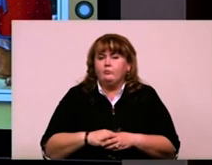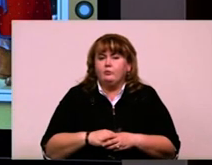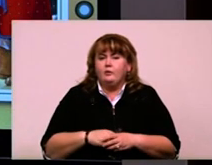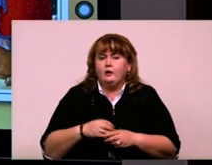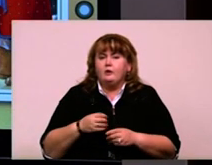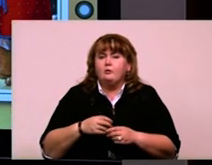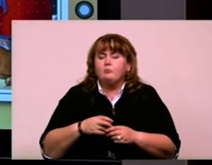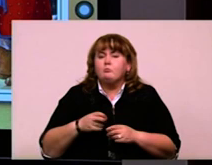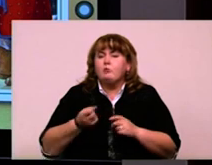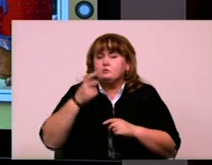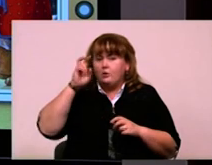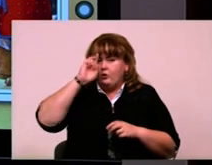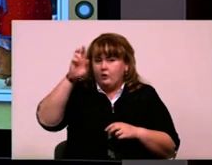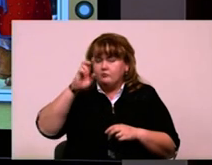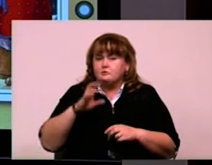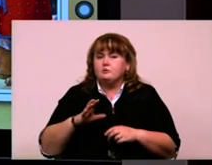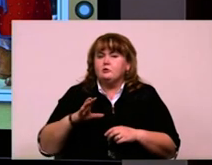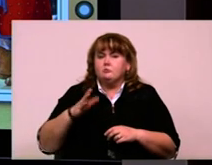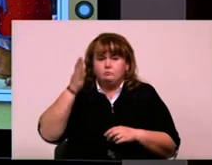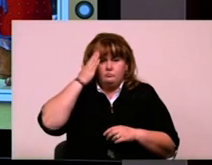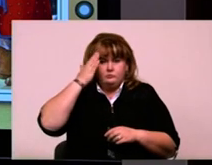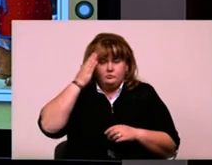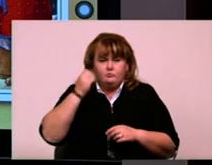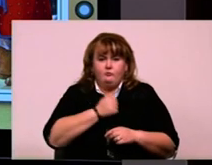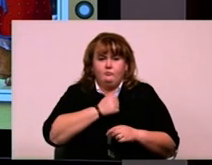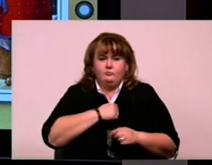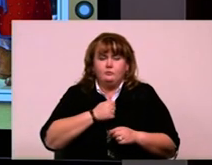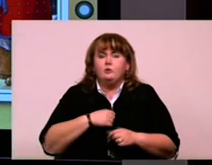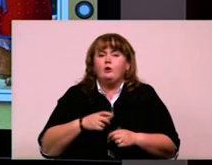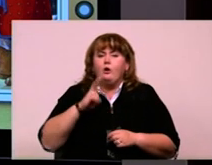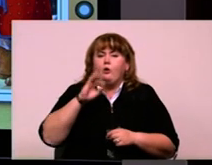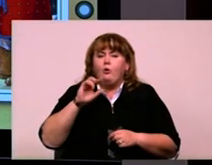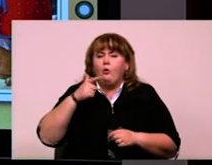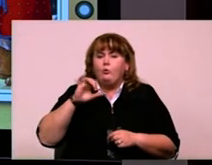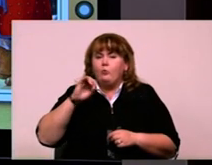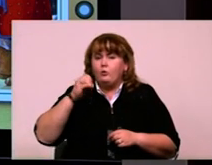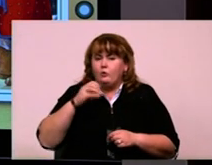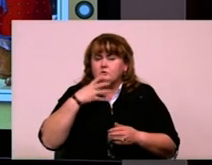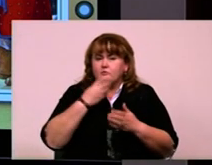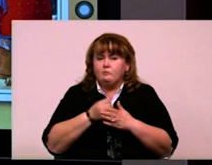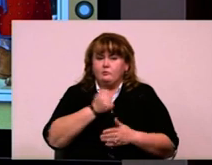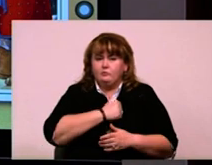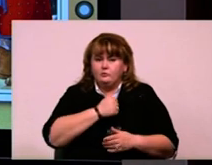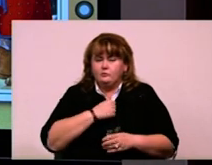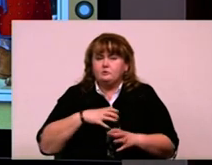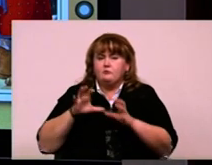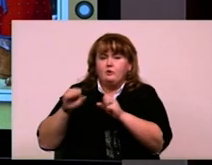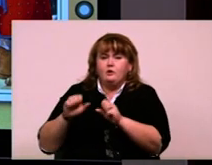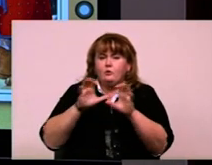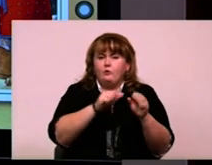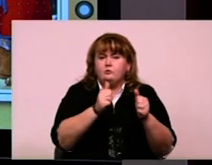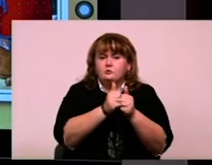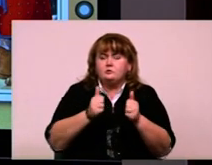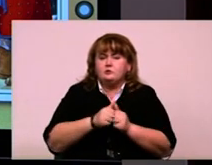Войска королевства отличались высокой боеспособностью. Когурё, благодаря своему войску, завоевывала